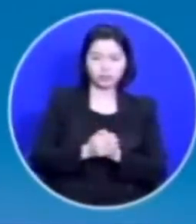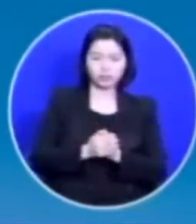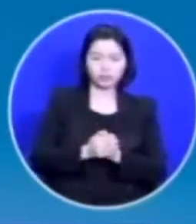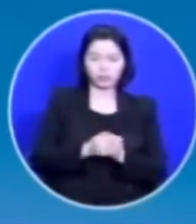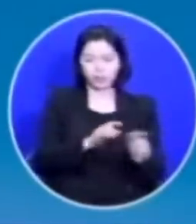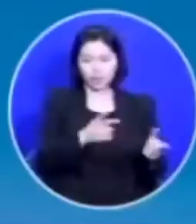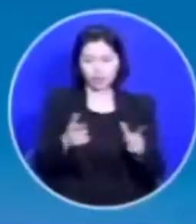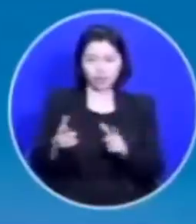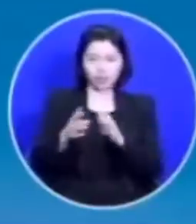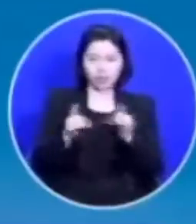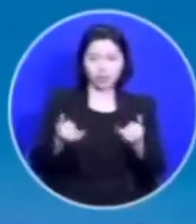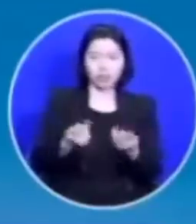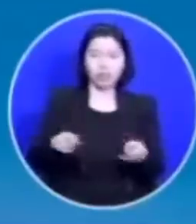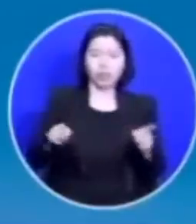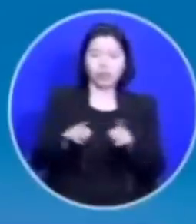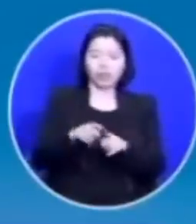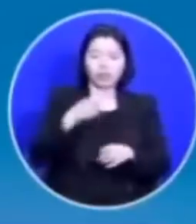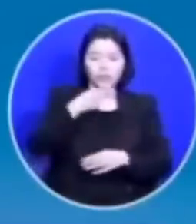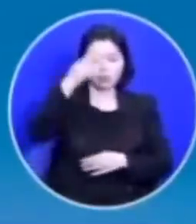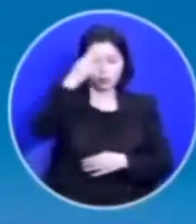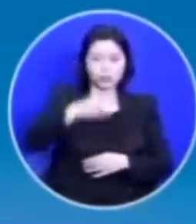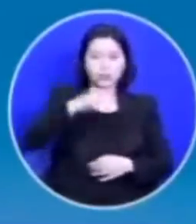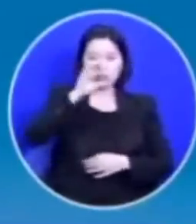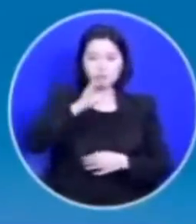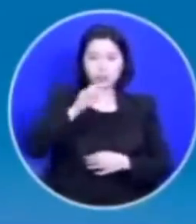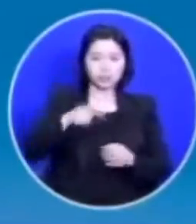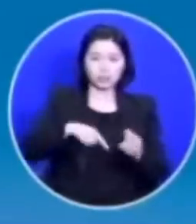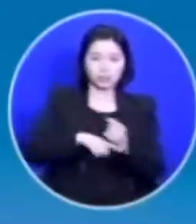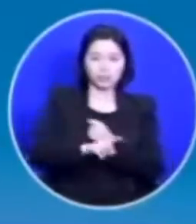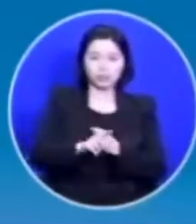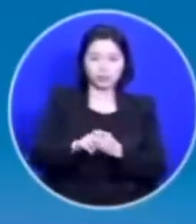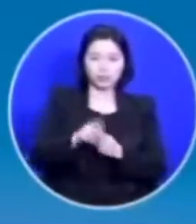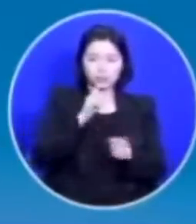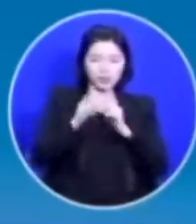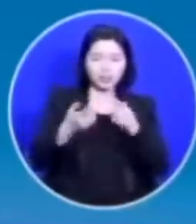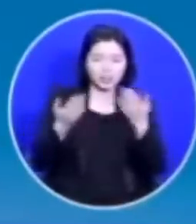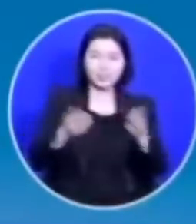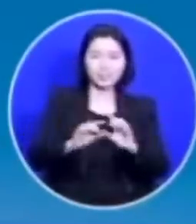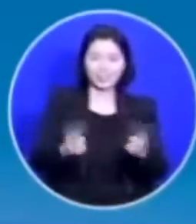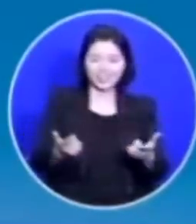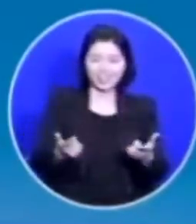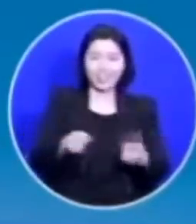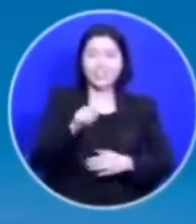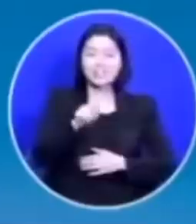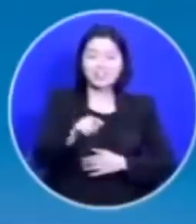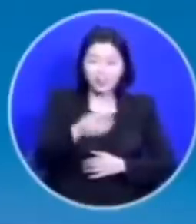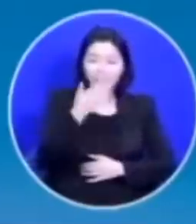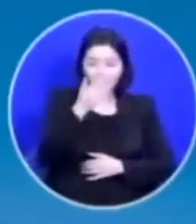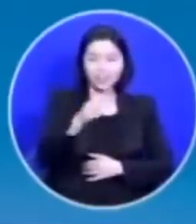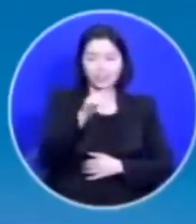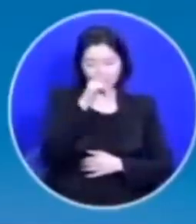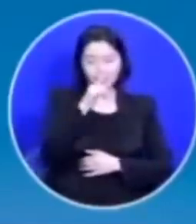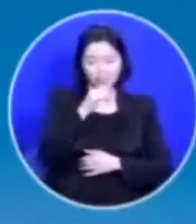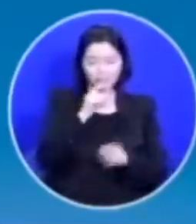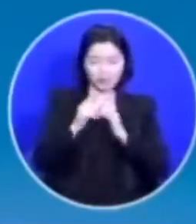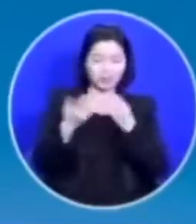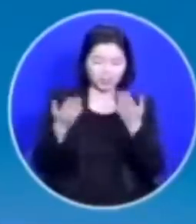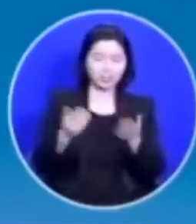여러 사람하고 같이 술맛이 라는 뜻으로 드린 말씀은 아니에요 그런 현상이 타는 거죠 예